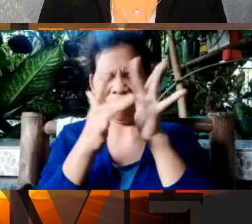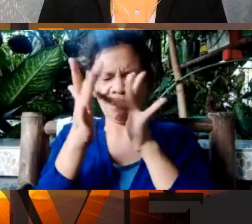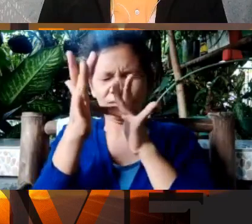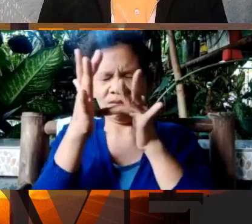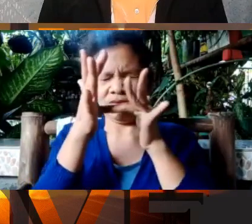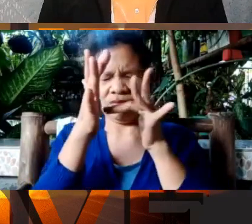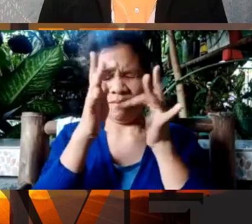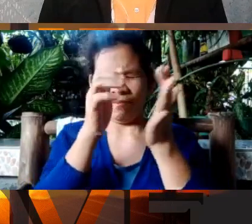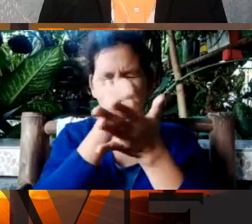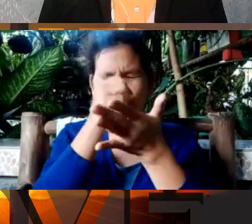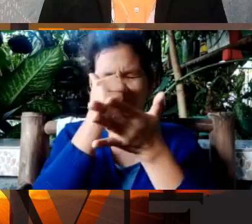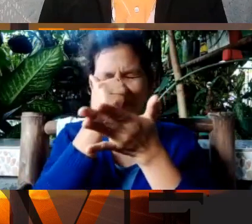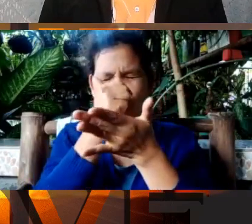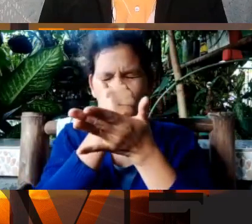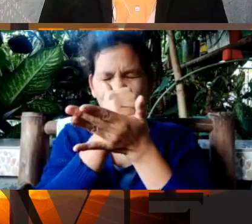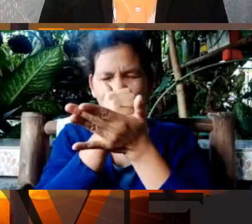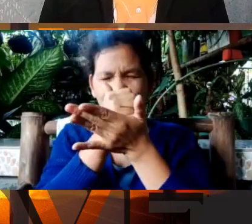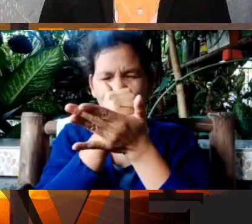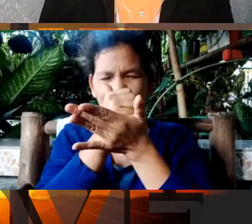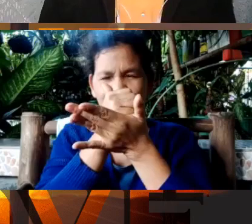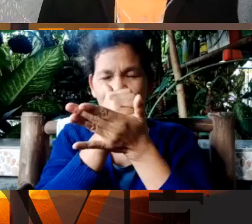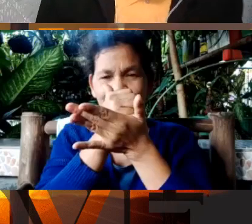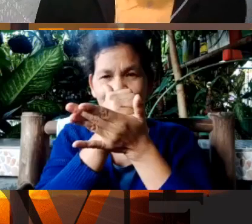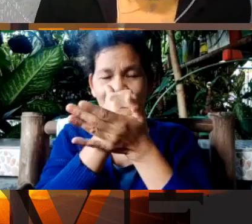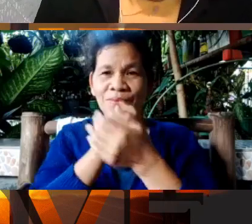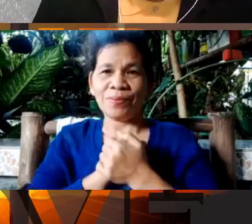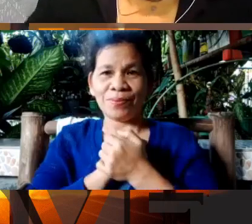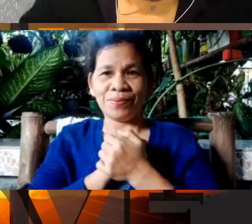Jesus. Amen. Amen.